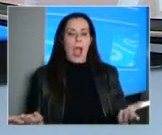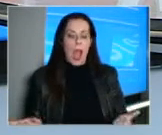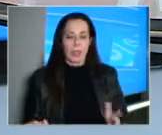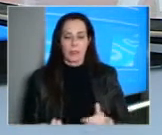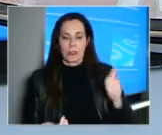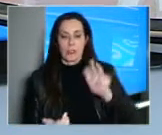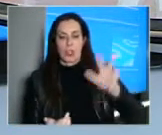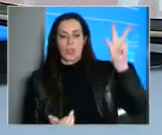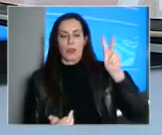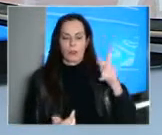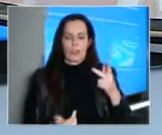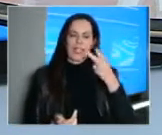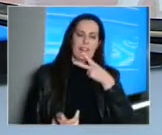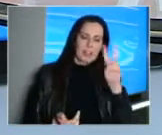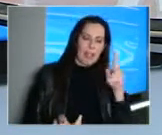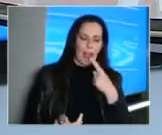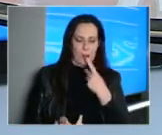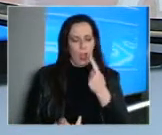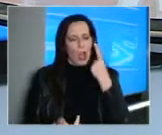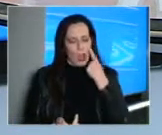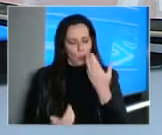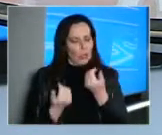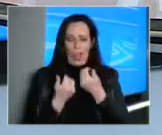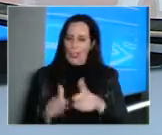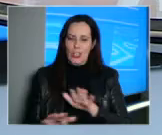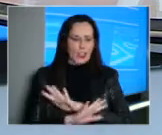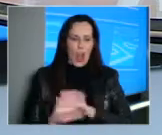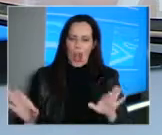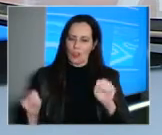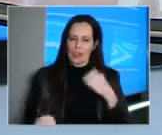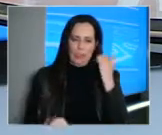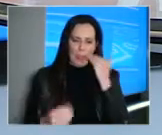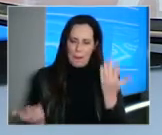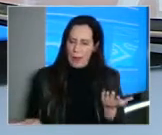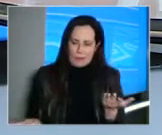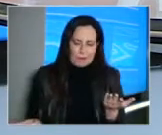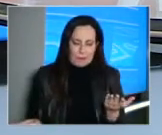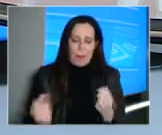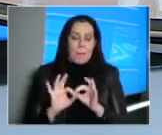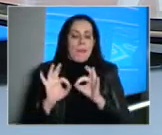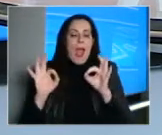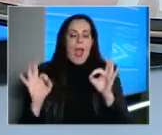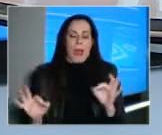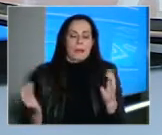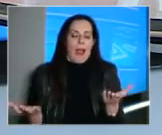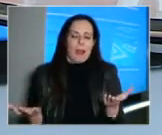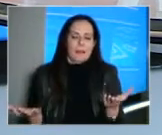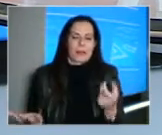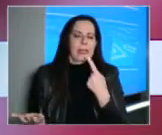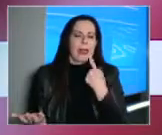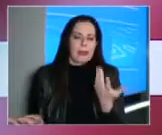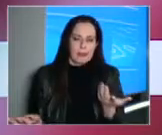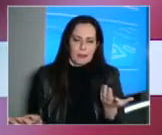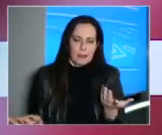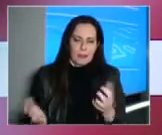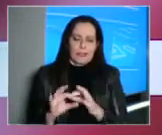לי, קים אמר לי, אני חושב שפה, שרון, אתה רואה את הכישלון הגדול של טראמפ בסיפור הזה, שמלכתחילה נולד, איך נקרא לזה,